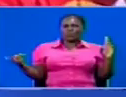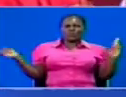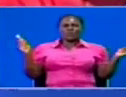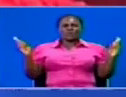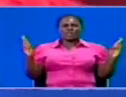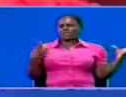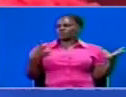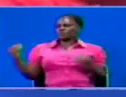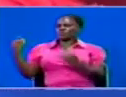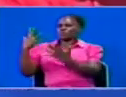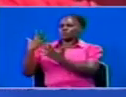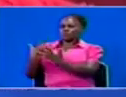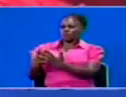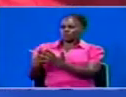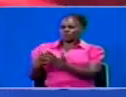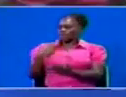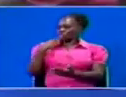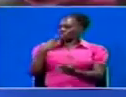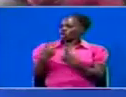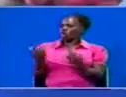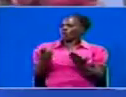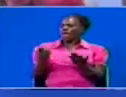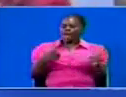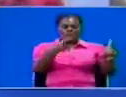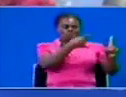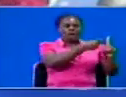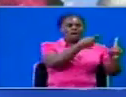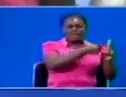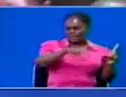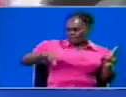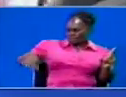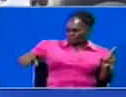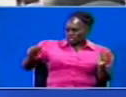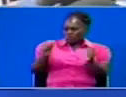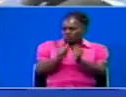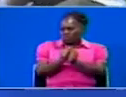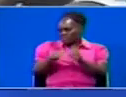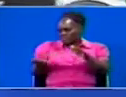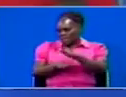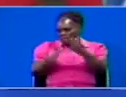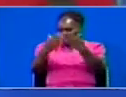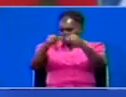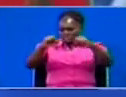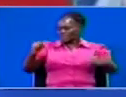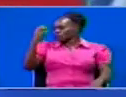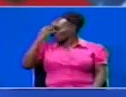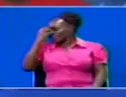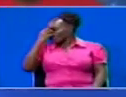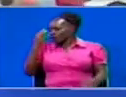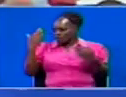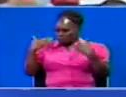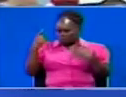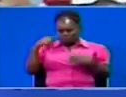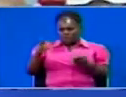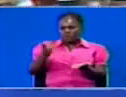kuelekea mahakamani. Viongozi hawa waliyasema haya katika kaunti ya Kwale walipokuwa na Naibu wa Rais aliyekuwa akiendesha kampeni za kujisajili